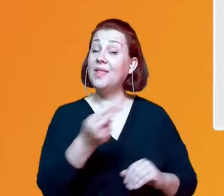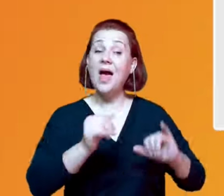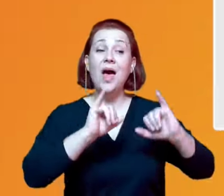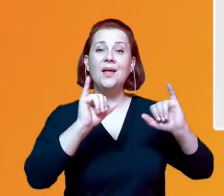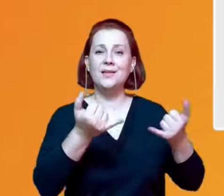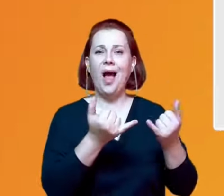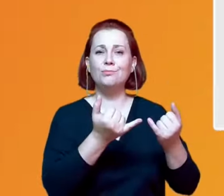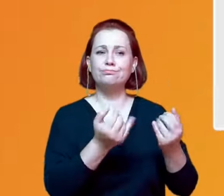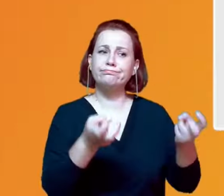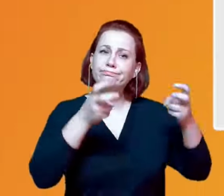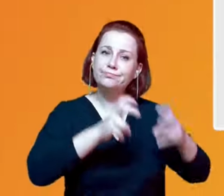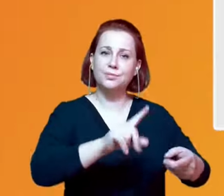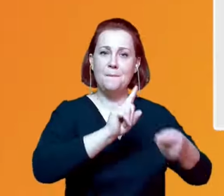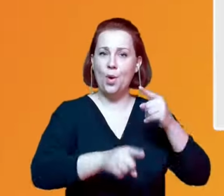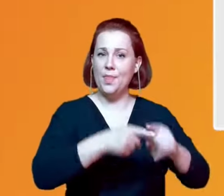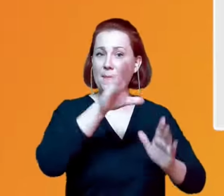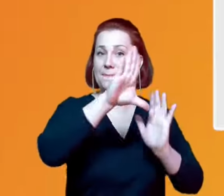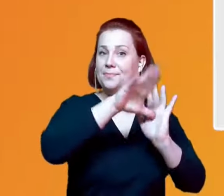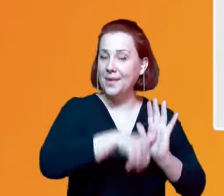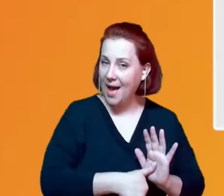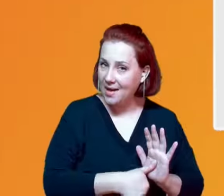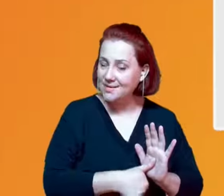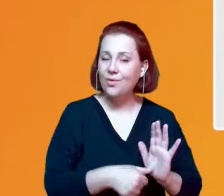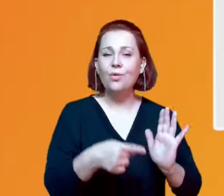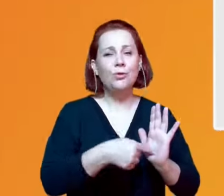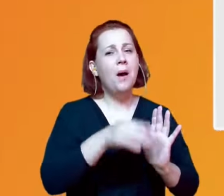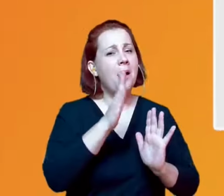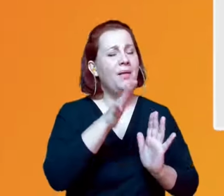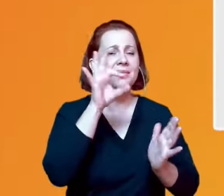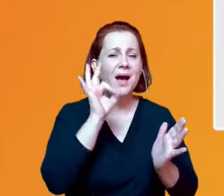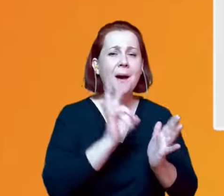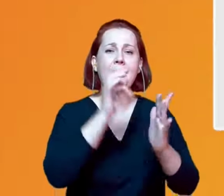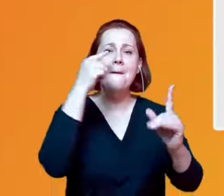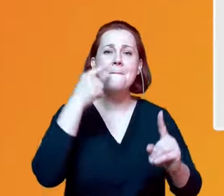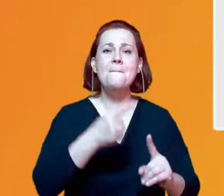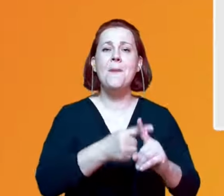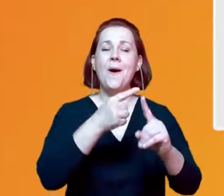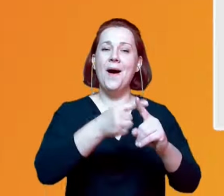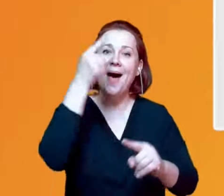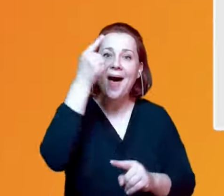kształtowania polityki miejskiej będzie na pewno takim pozytywnym impulsem